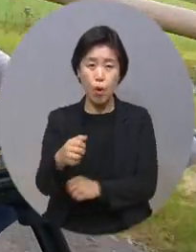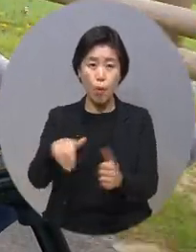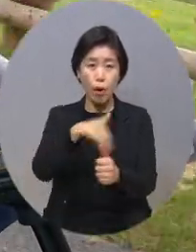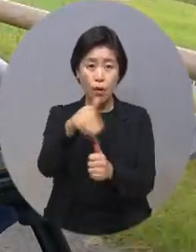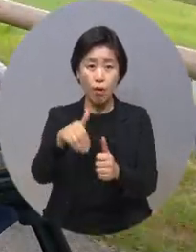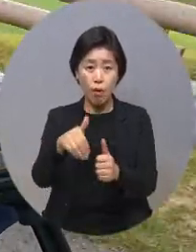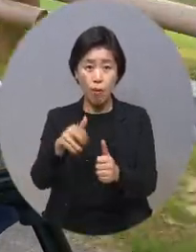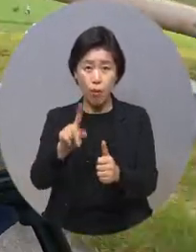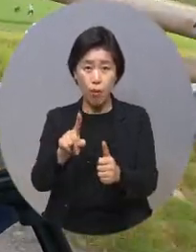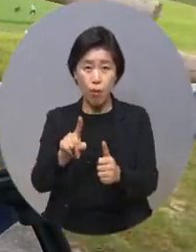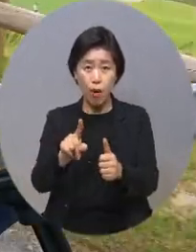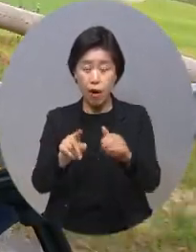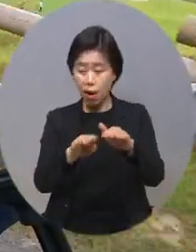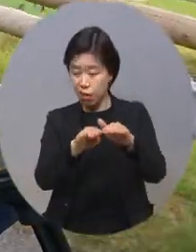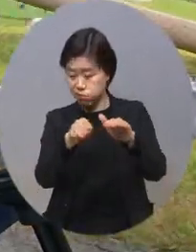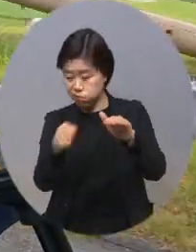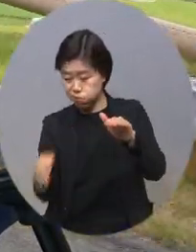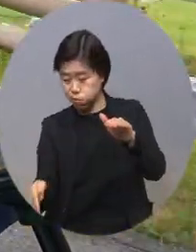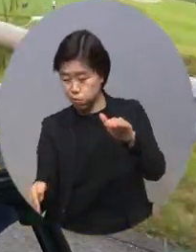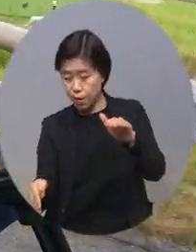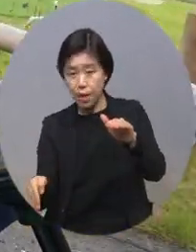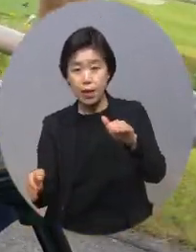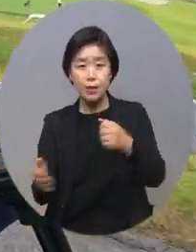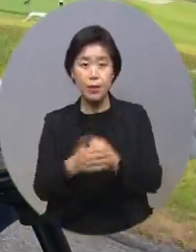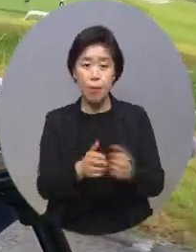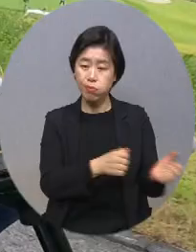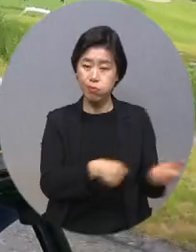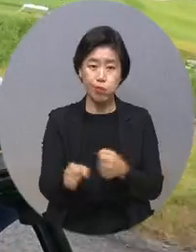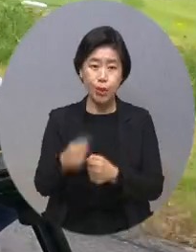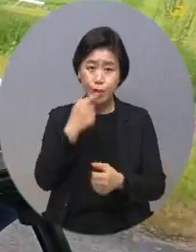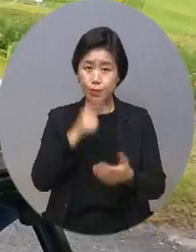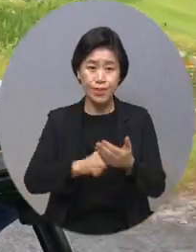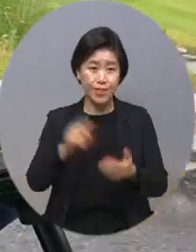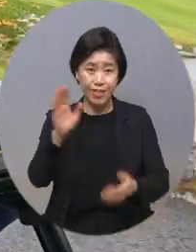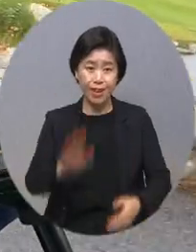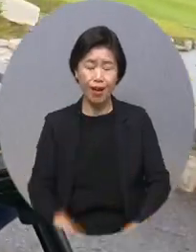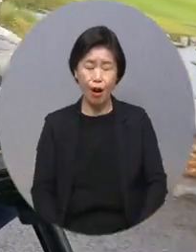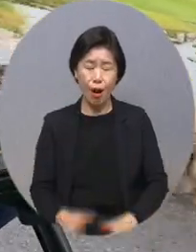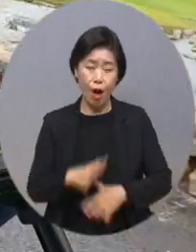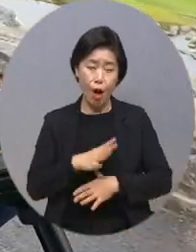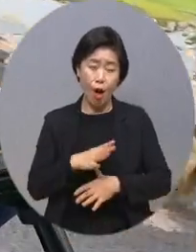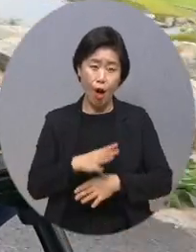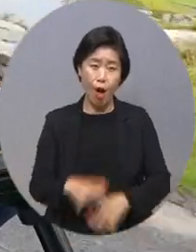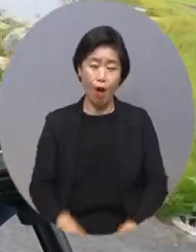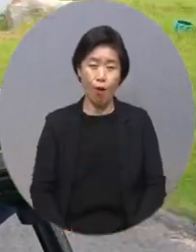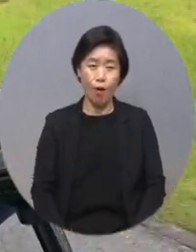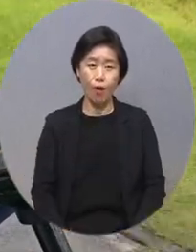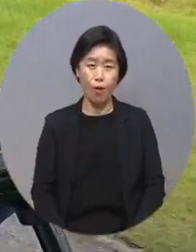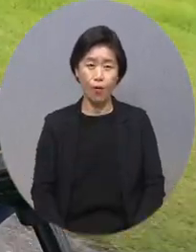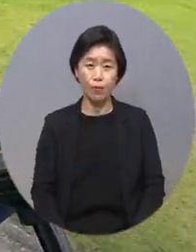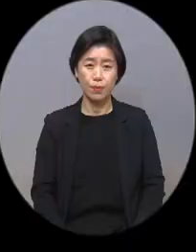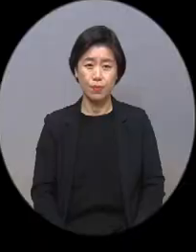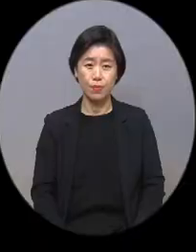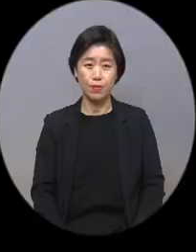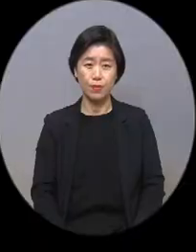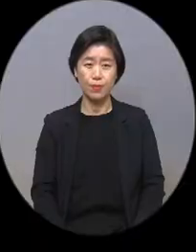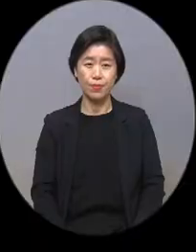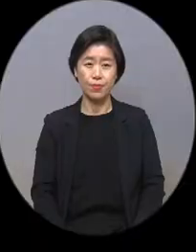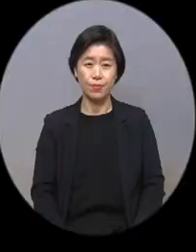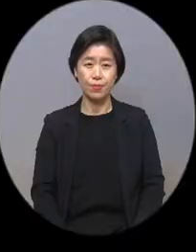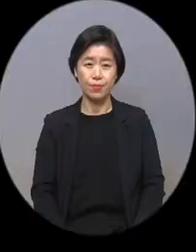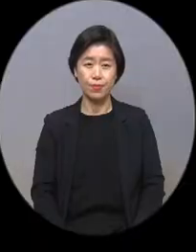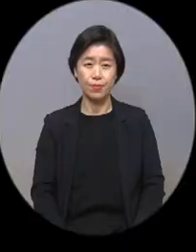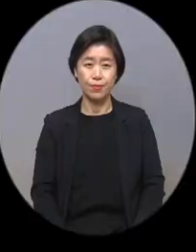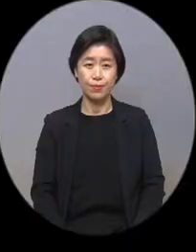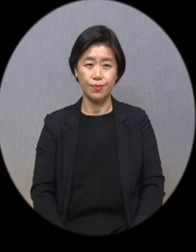절벽이야. 절벽이니까. 절벽이니까 못 당기겠는 거야 오빠. 그러니까 나도. 무서워가지고. 감으면 일로 갈 것 같아. 맞아 맞아 맞아.